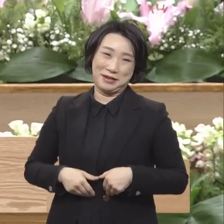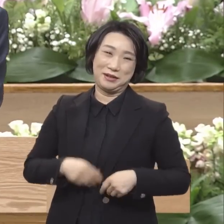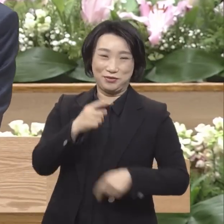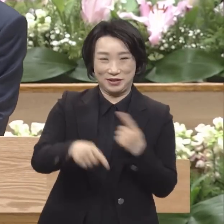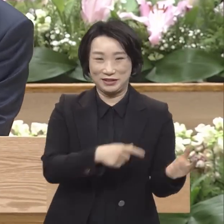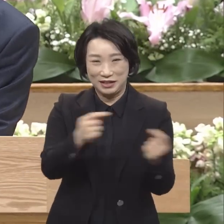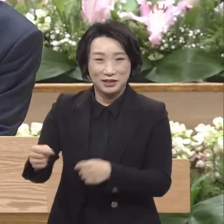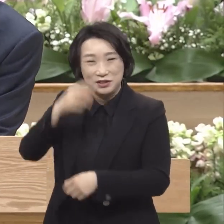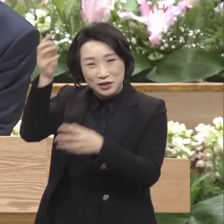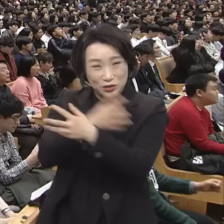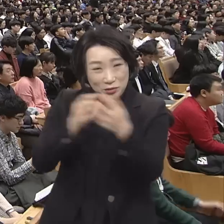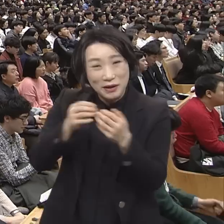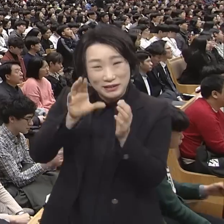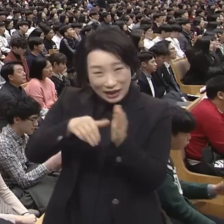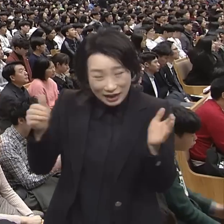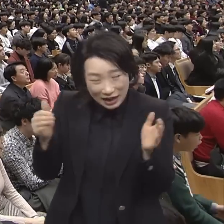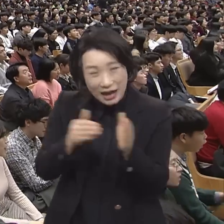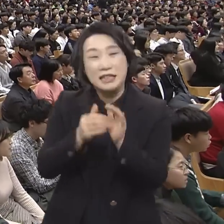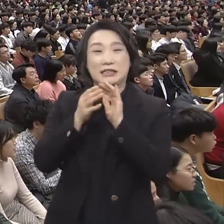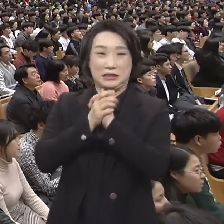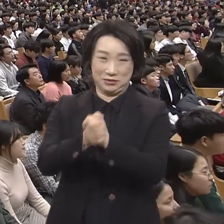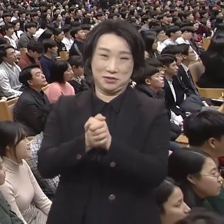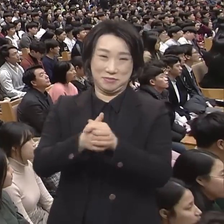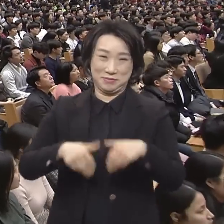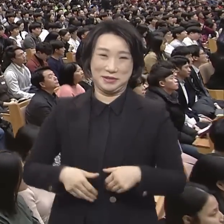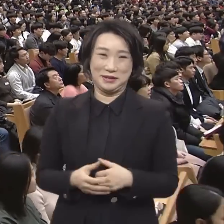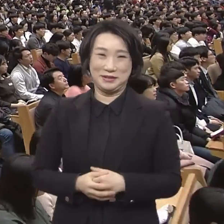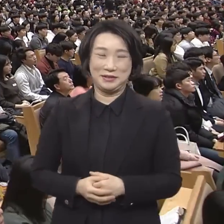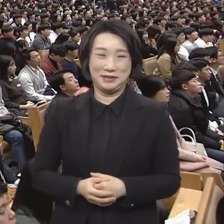성령이 충만할 때까지. 자,